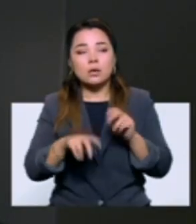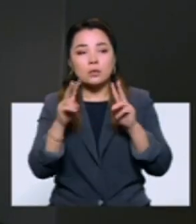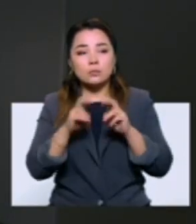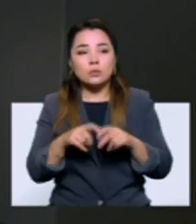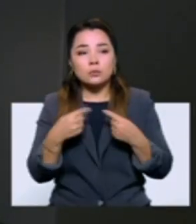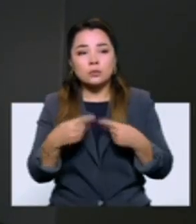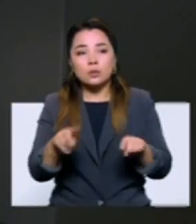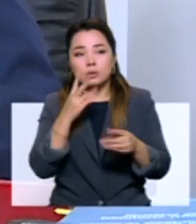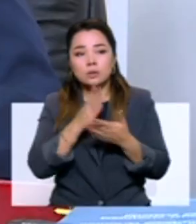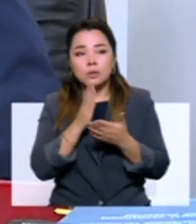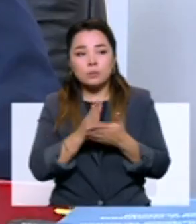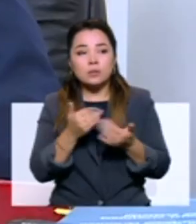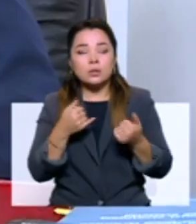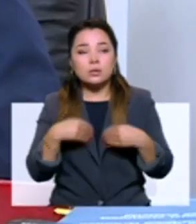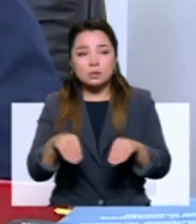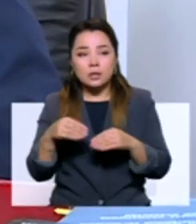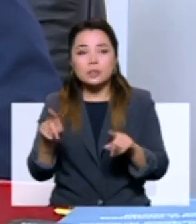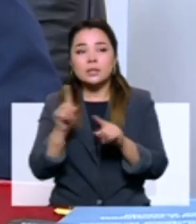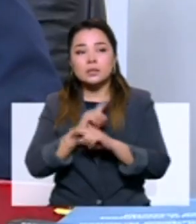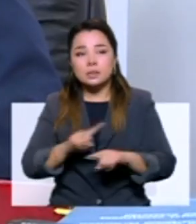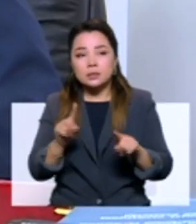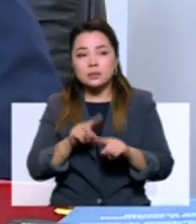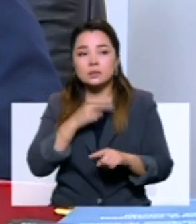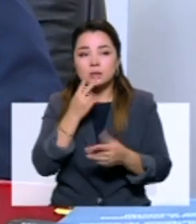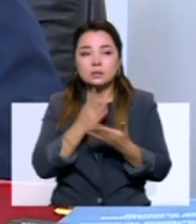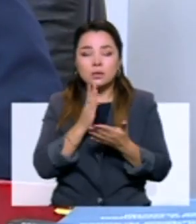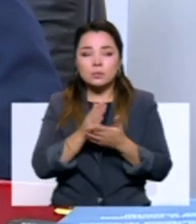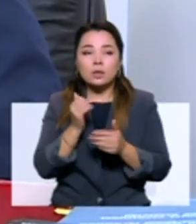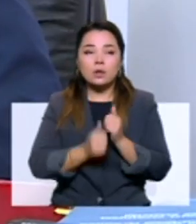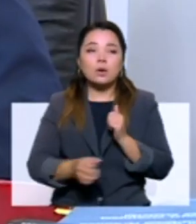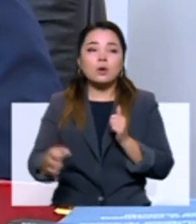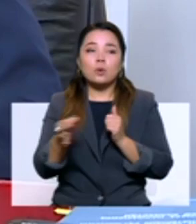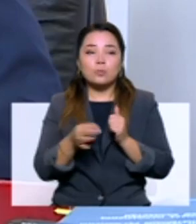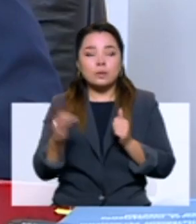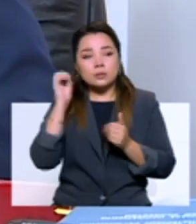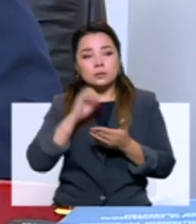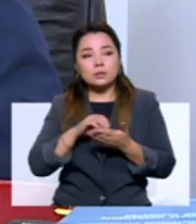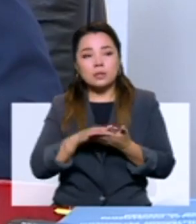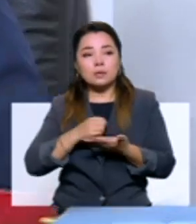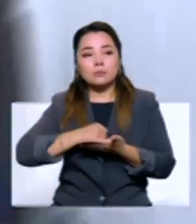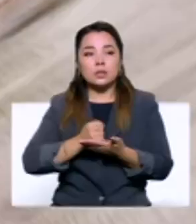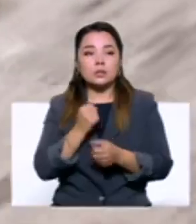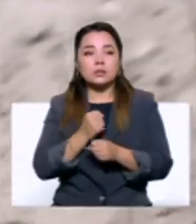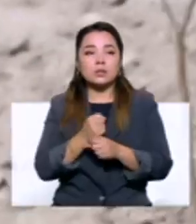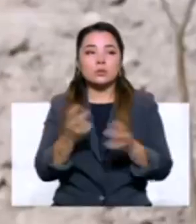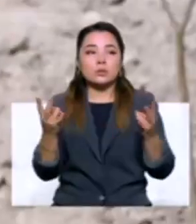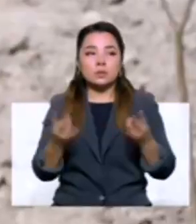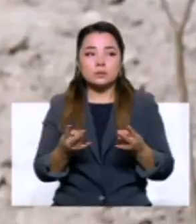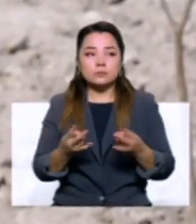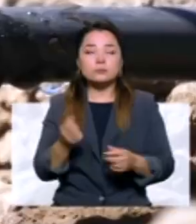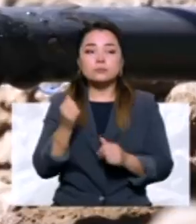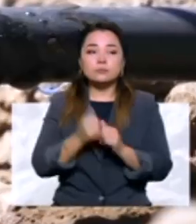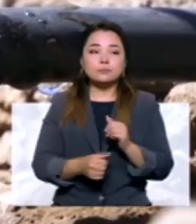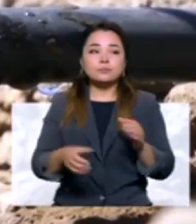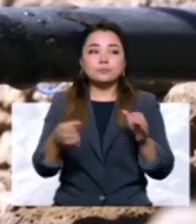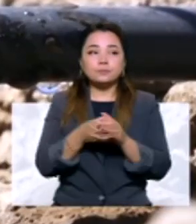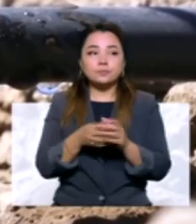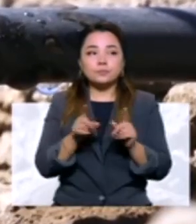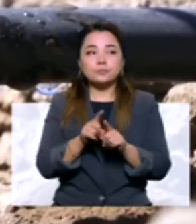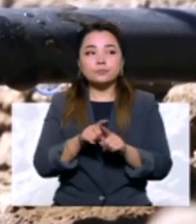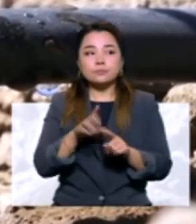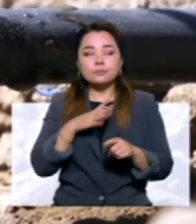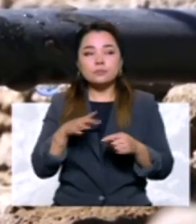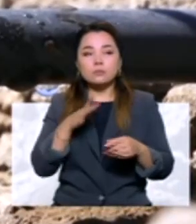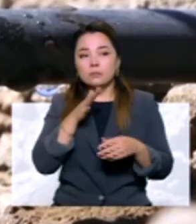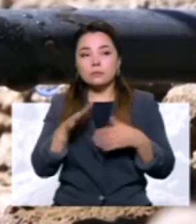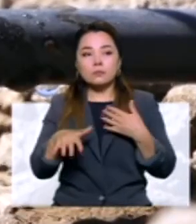Әр алқаптың ерекшеліктерін ескере отырып, әр облысқа өз тарифтерін бекітіп беру керек. Әрі сол тіршілік нәрін ысырап